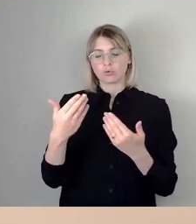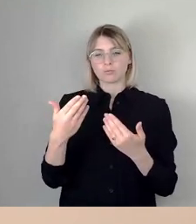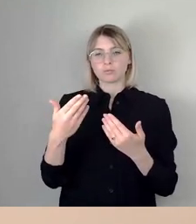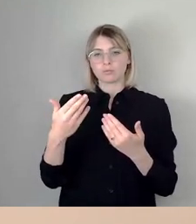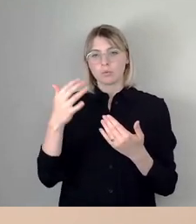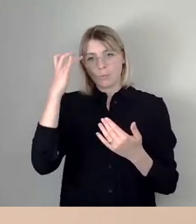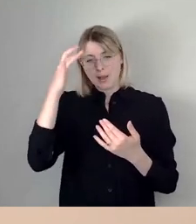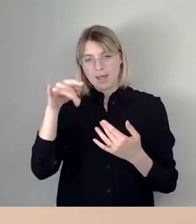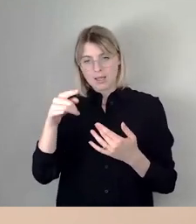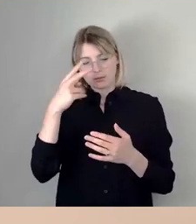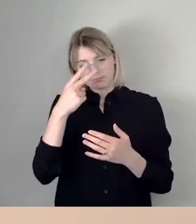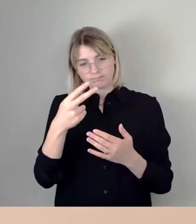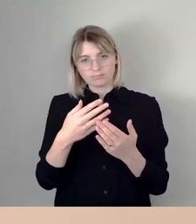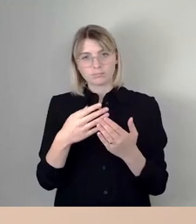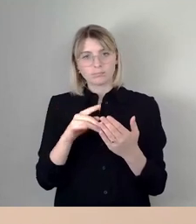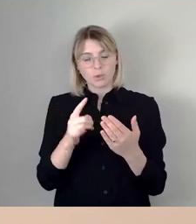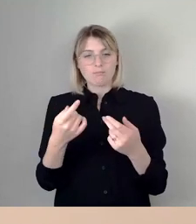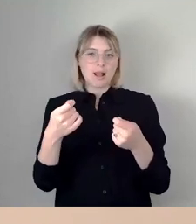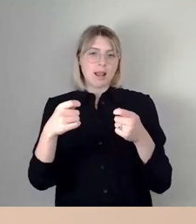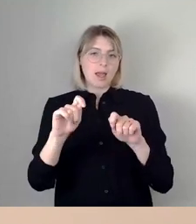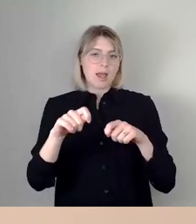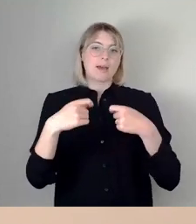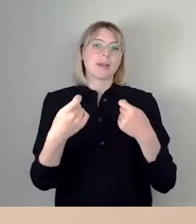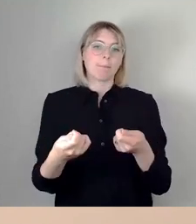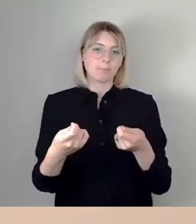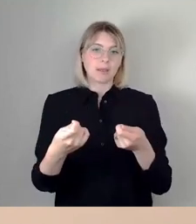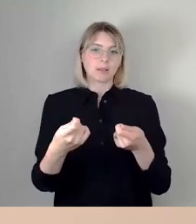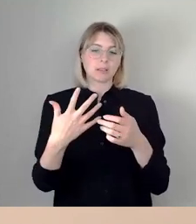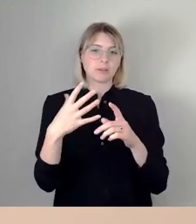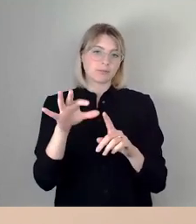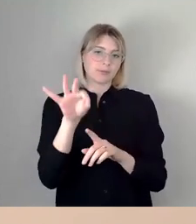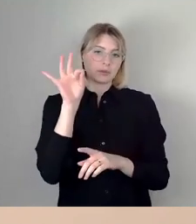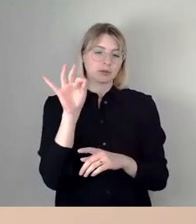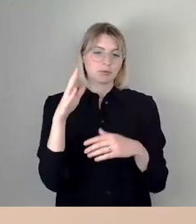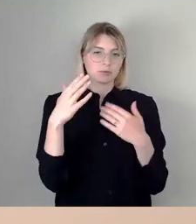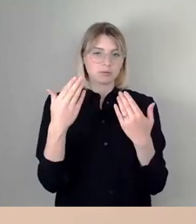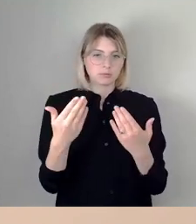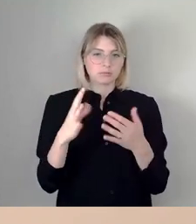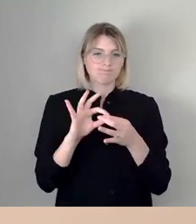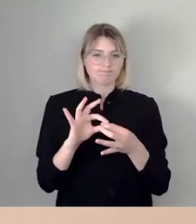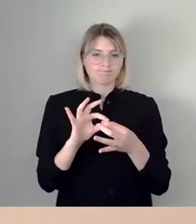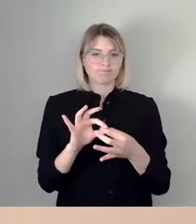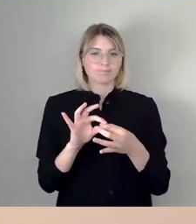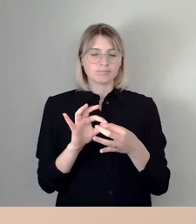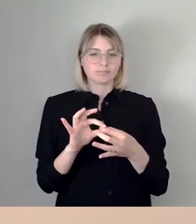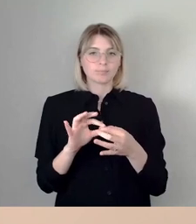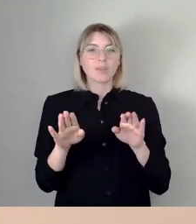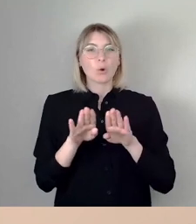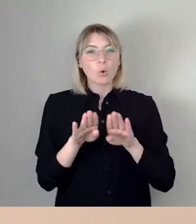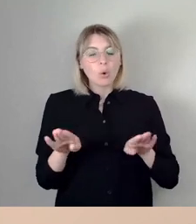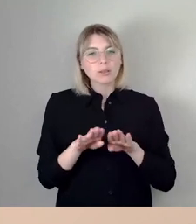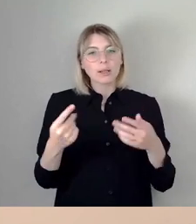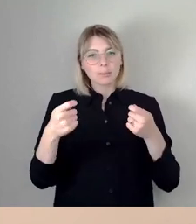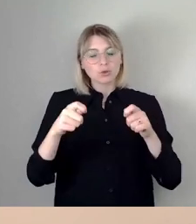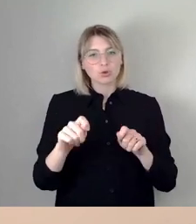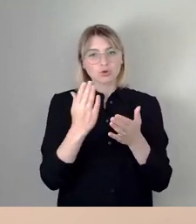Verständigung im Bauausschuss vielleicht zu einem Ergebnis kommen, dass den Grundsatzbeschluss, den Sie ja getroffen haben,